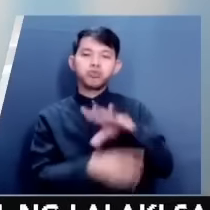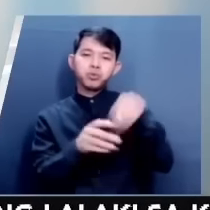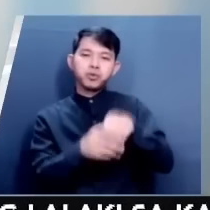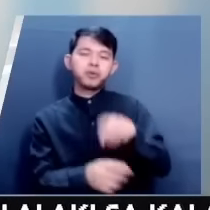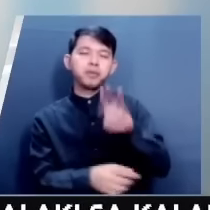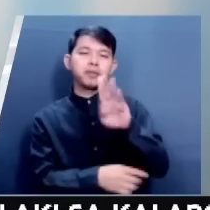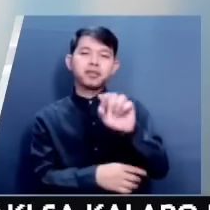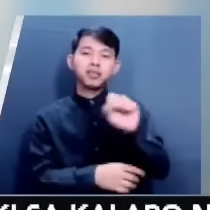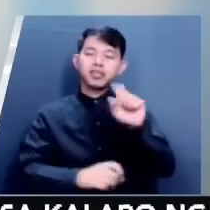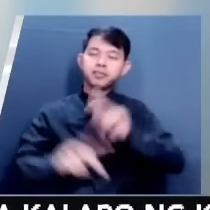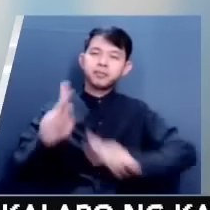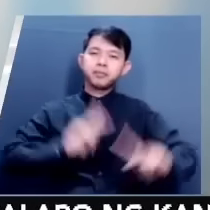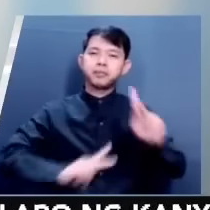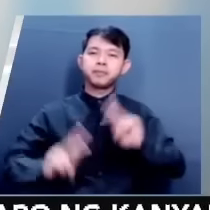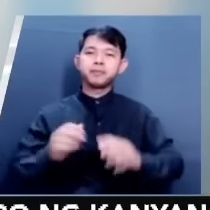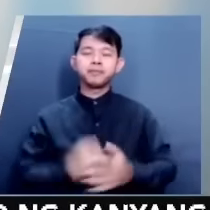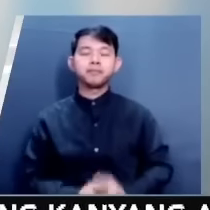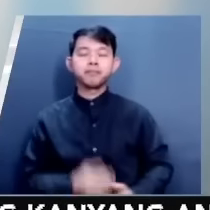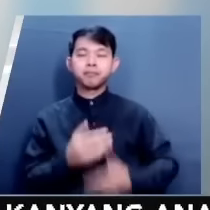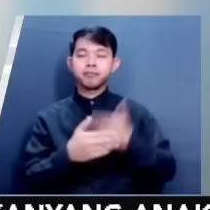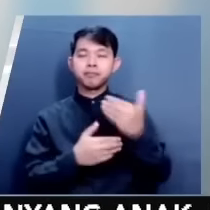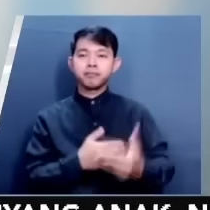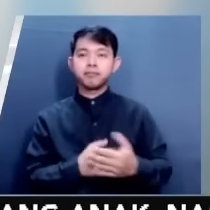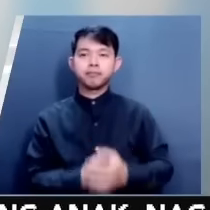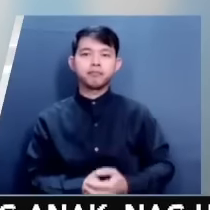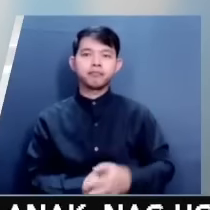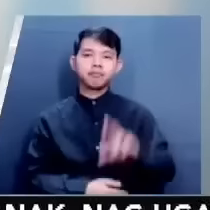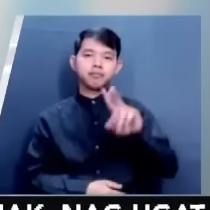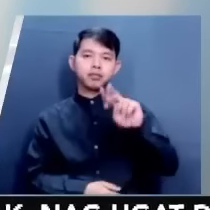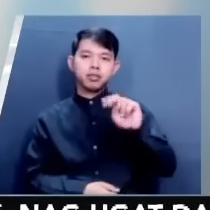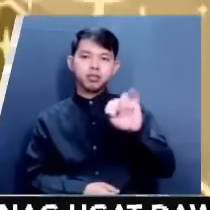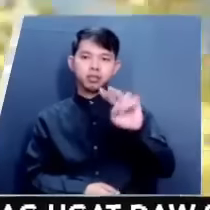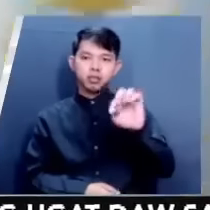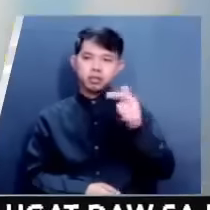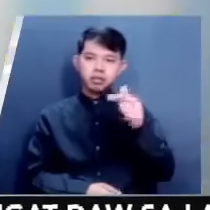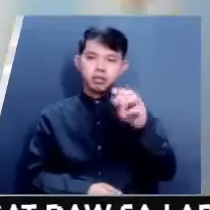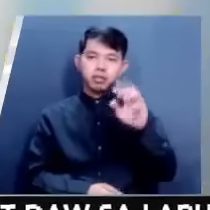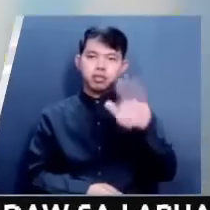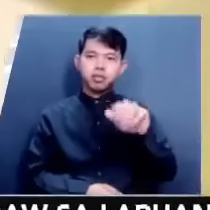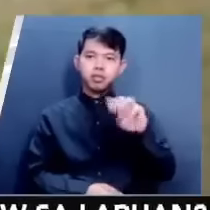Original cast members ng Running Man Korea magbabalik Pilipinas sa Hulyo.